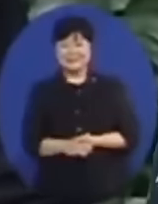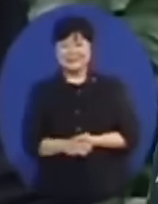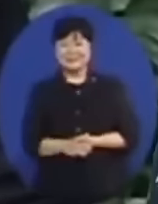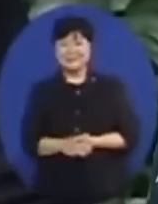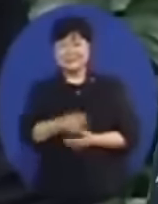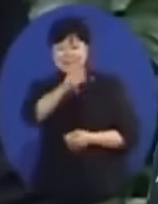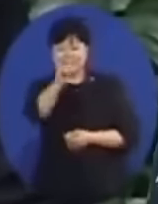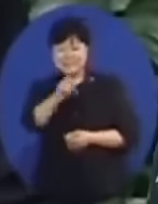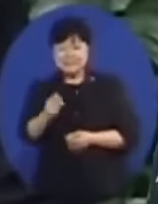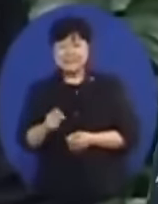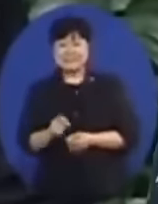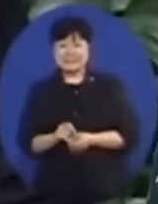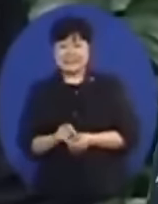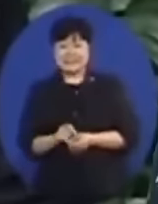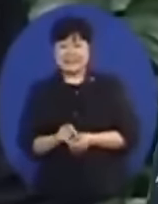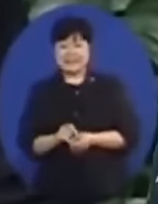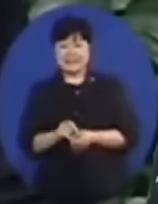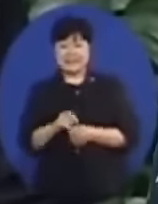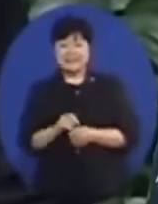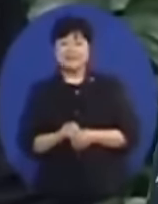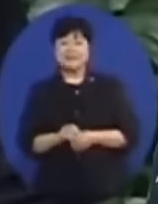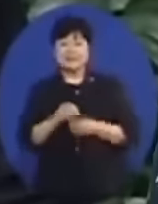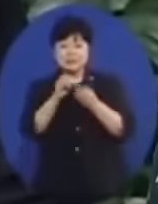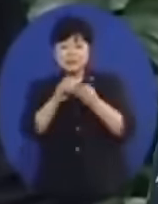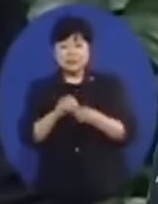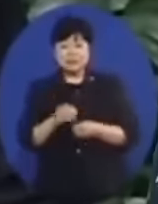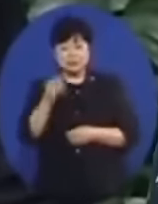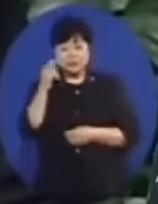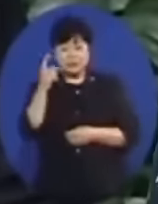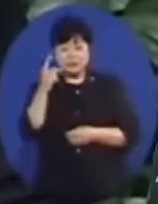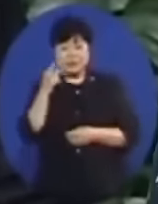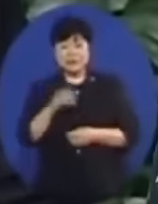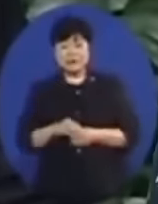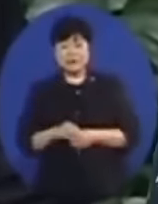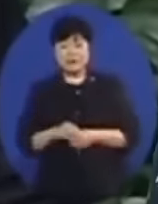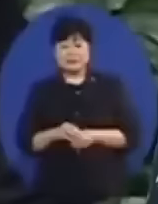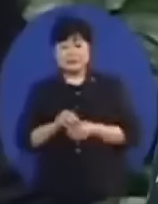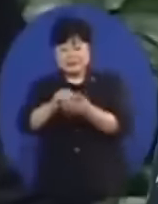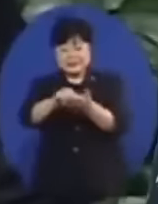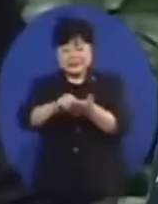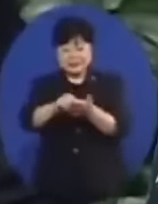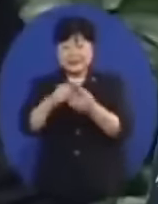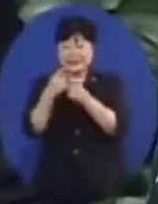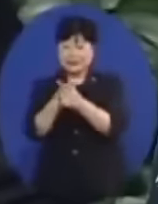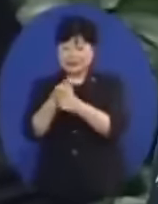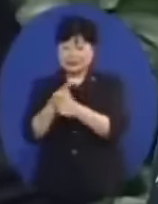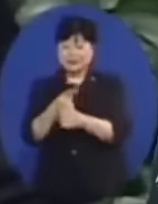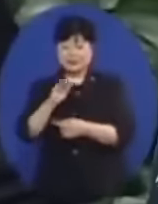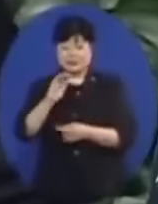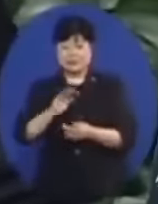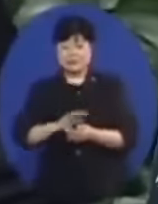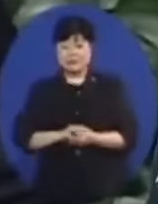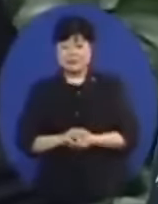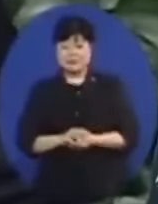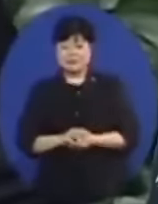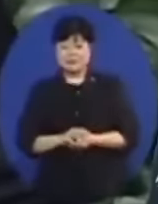글을 쓴 사람이 문장이 틀리면 그 전체를 찢어버리지 않고 지우개로 치워서 새로